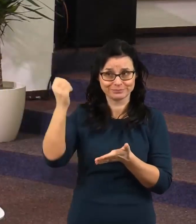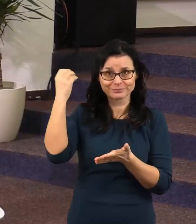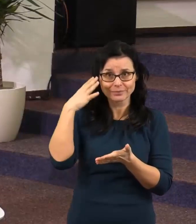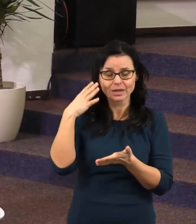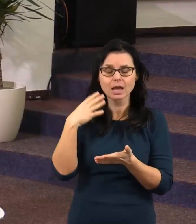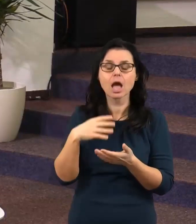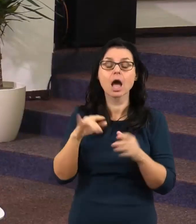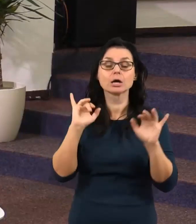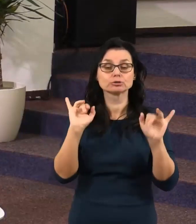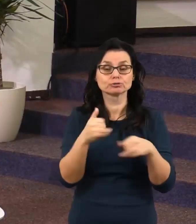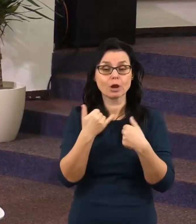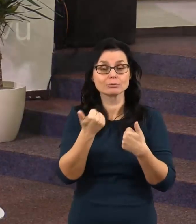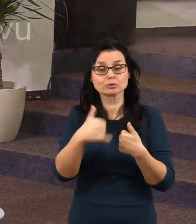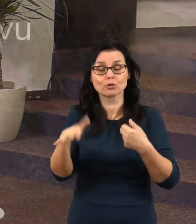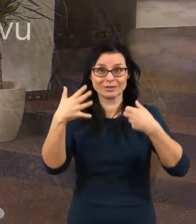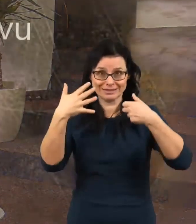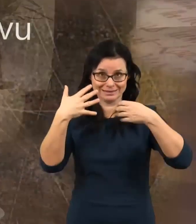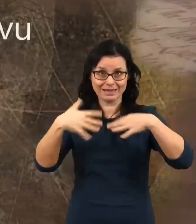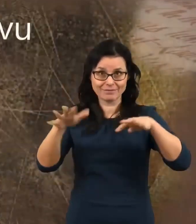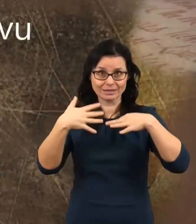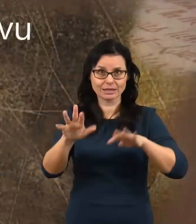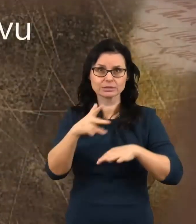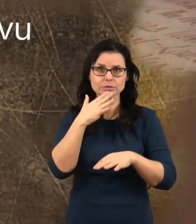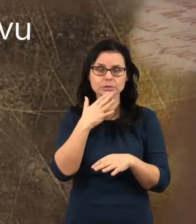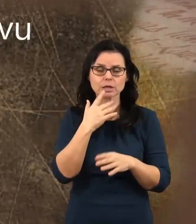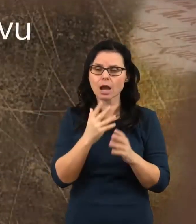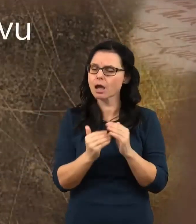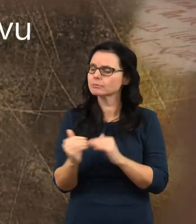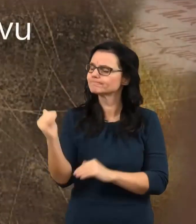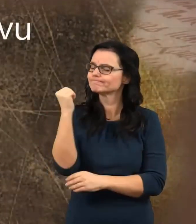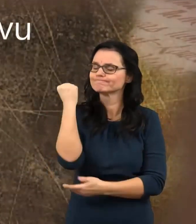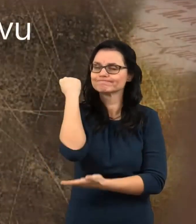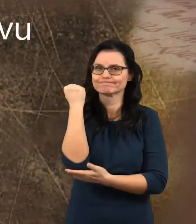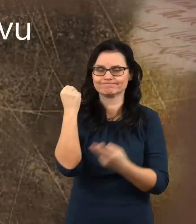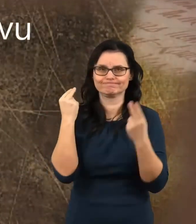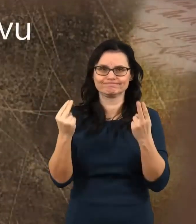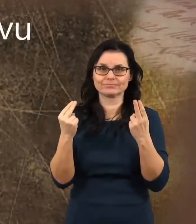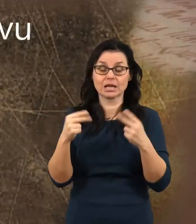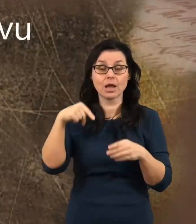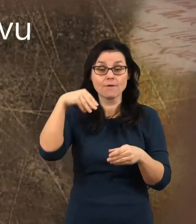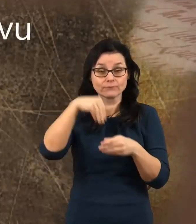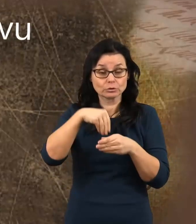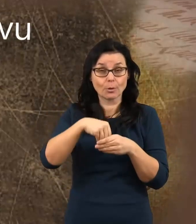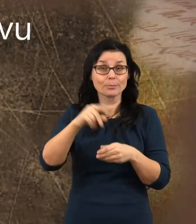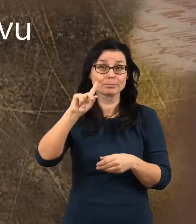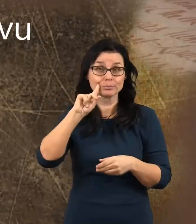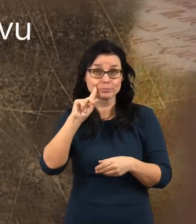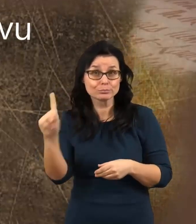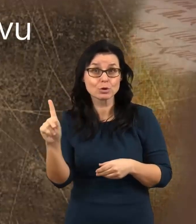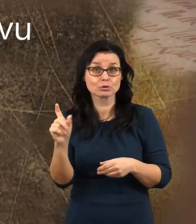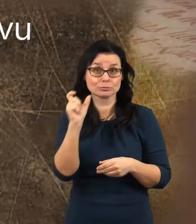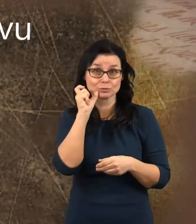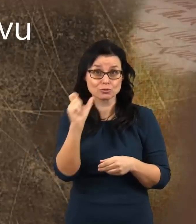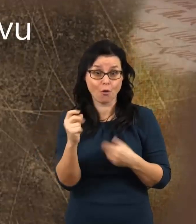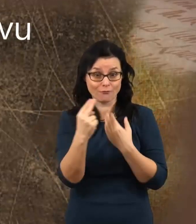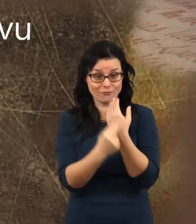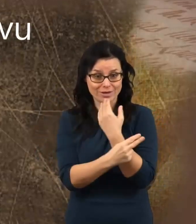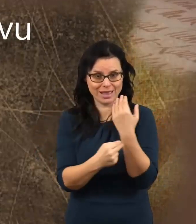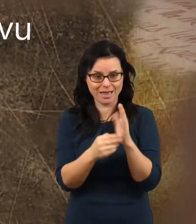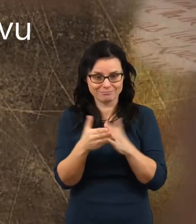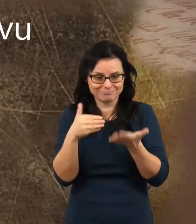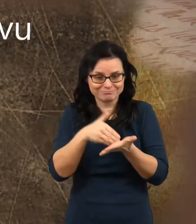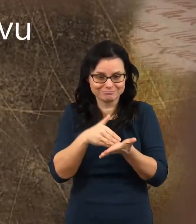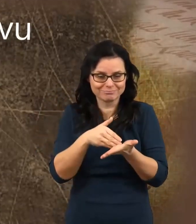ten nám říká, že to nejhlavnější v tom božím slově je pravda.